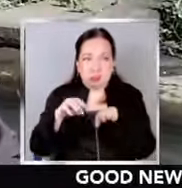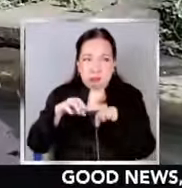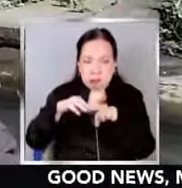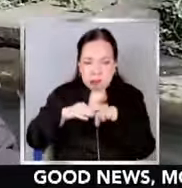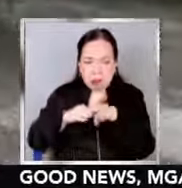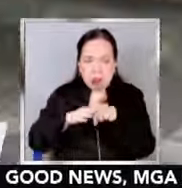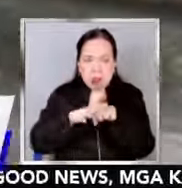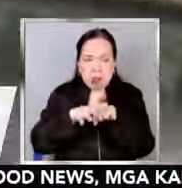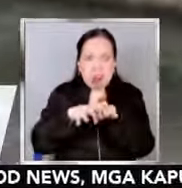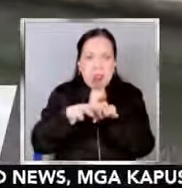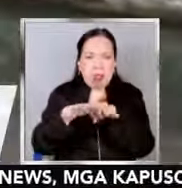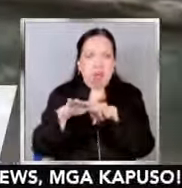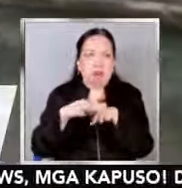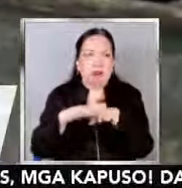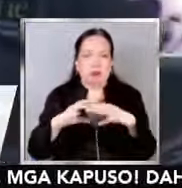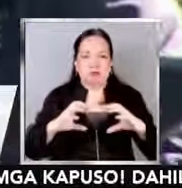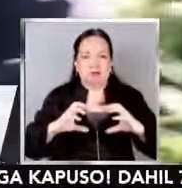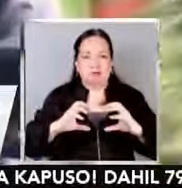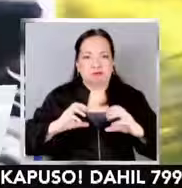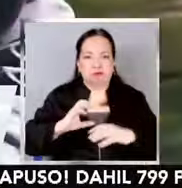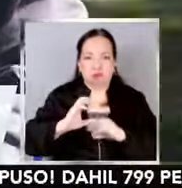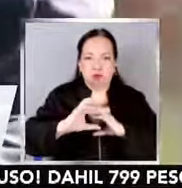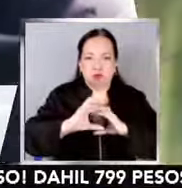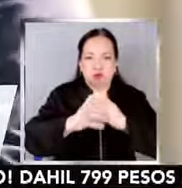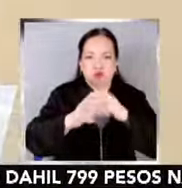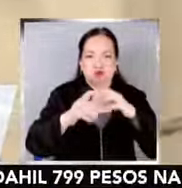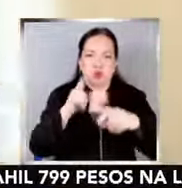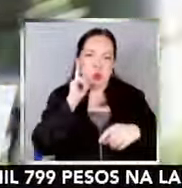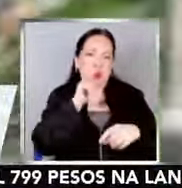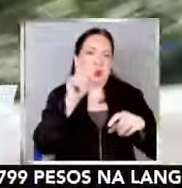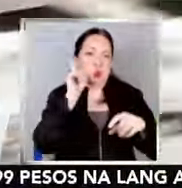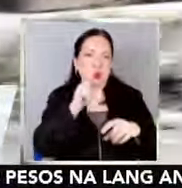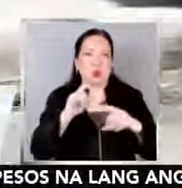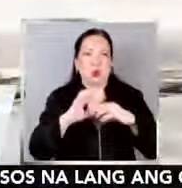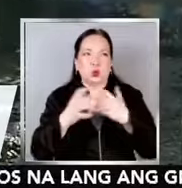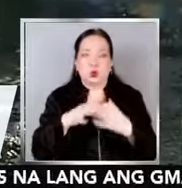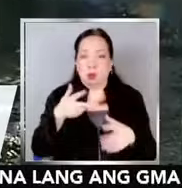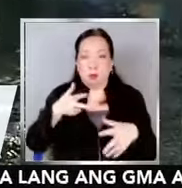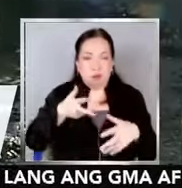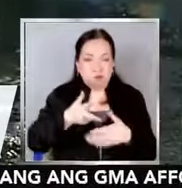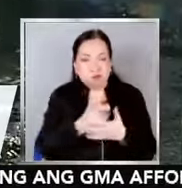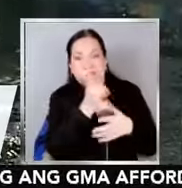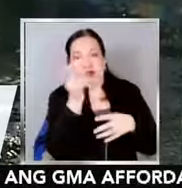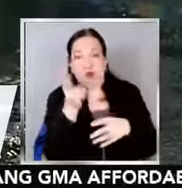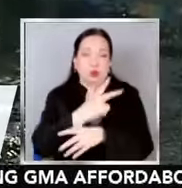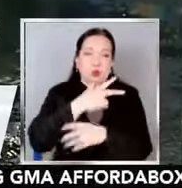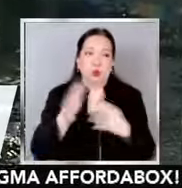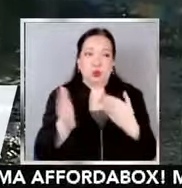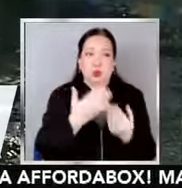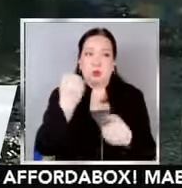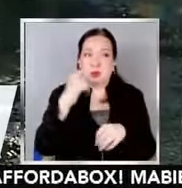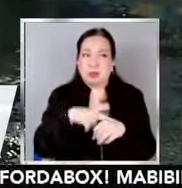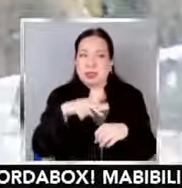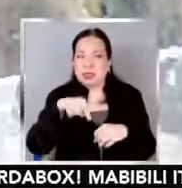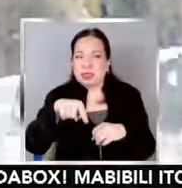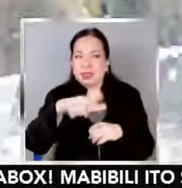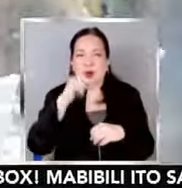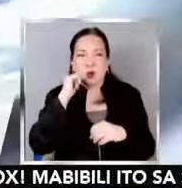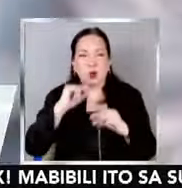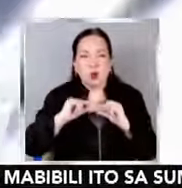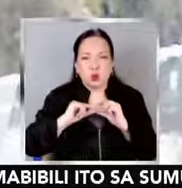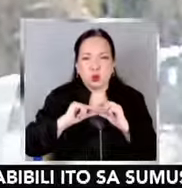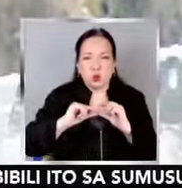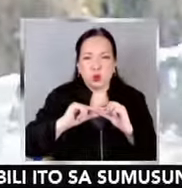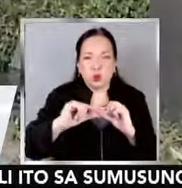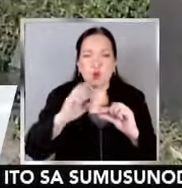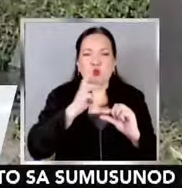madula siya sa gulong. Ilang beses na raw muntik, sumemplang ang rider na si Jomar sa bahagi ito ng Doña Juliana Street, kanto ng